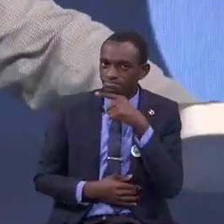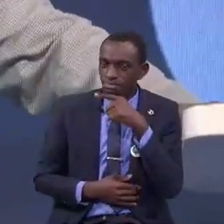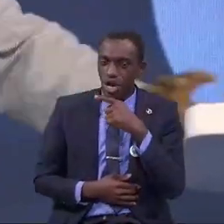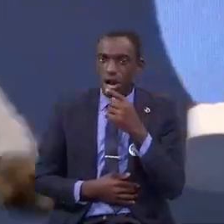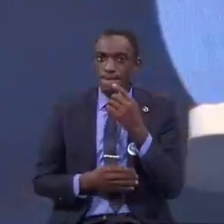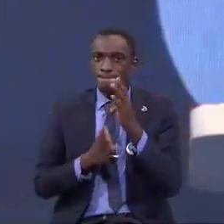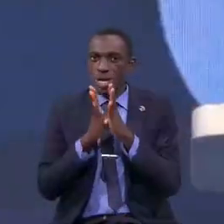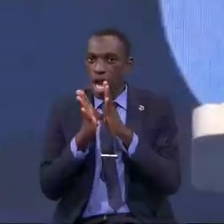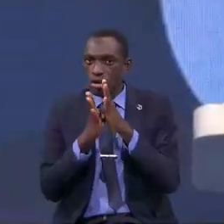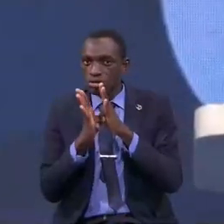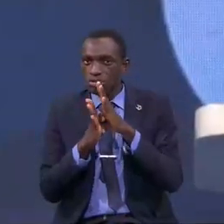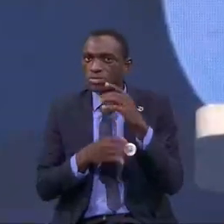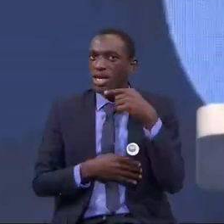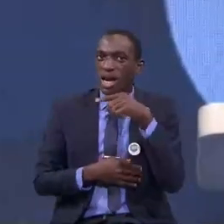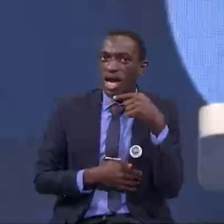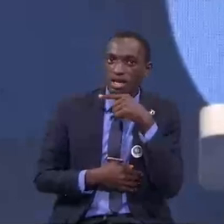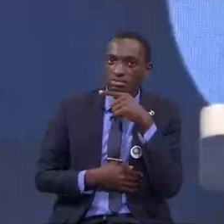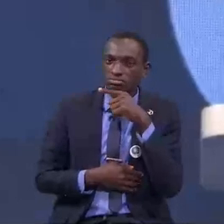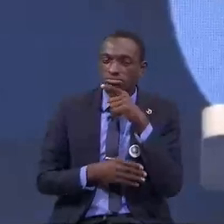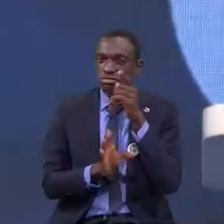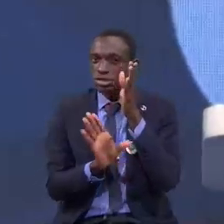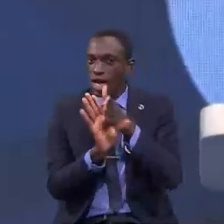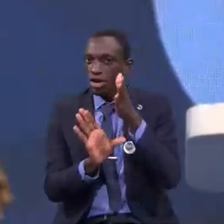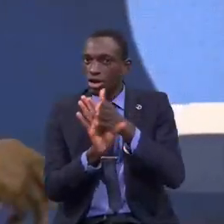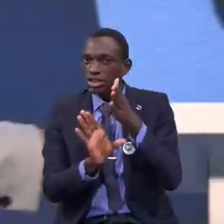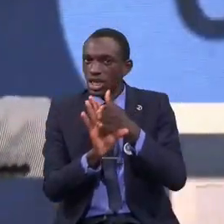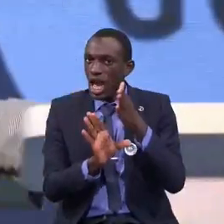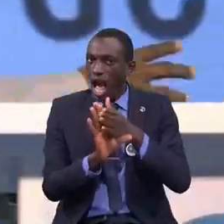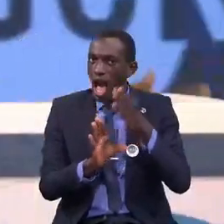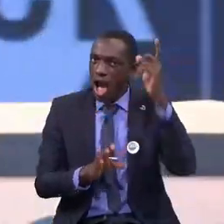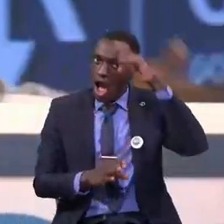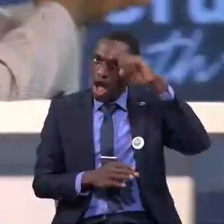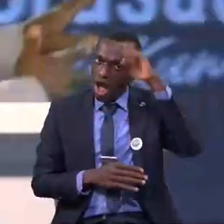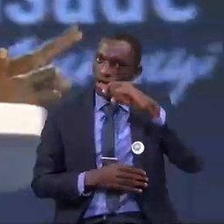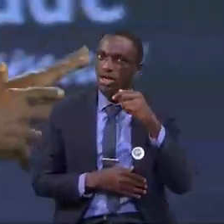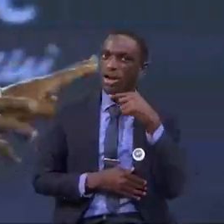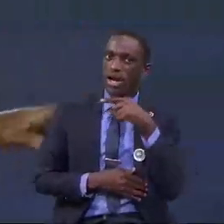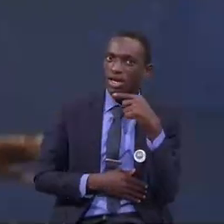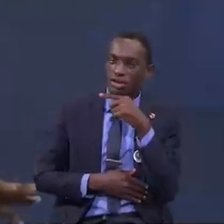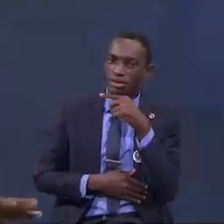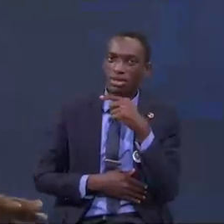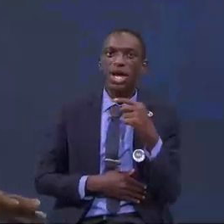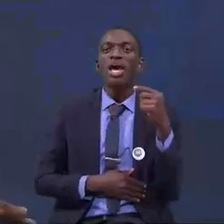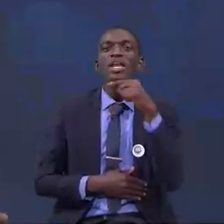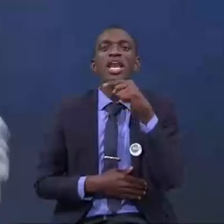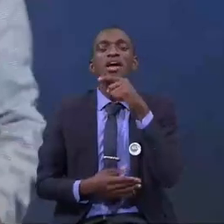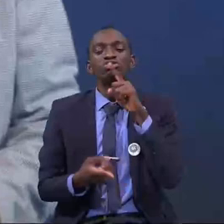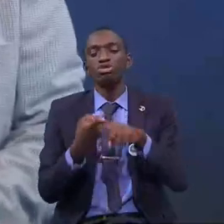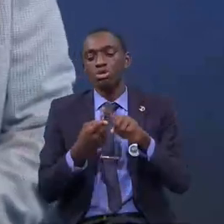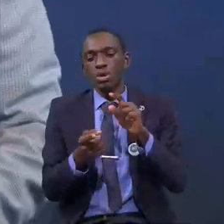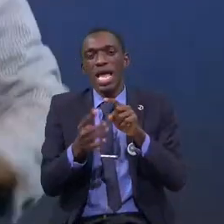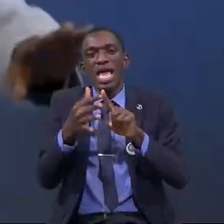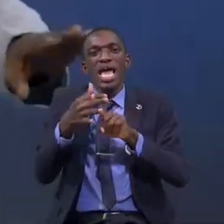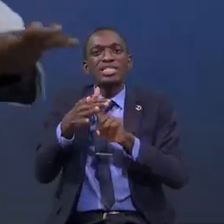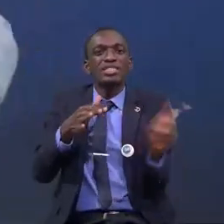les mensonges bruns, les mensonges psychologiques, et mensonge pour